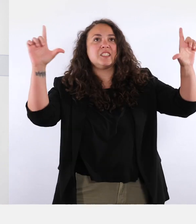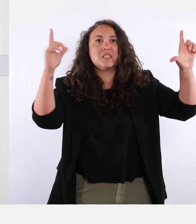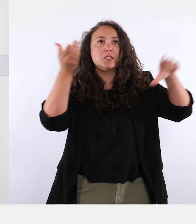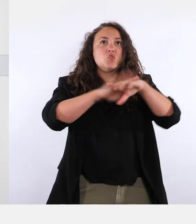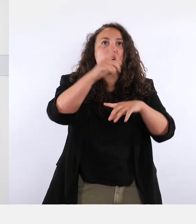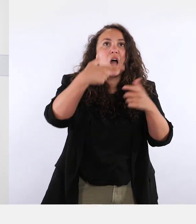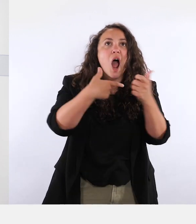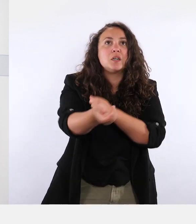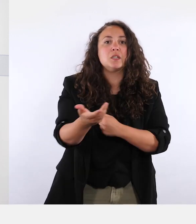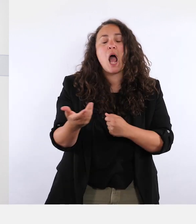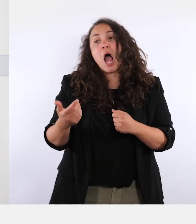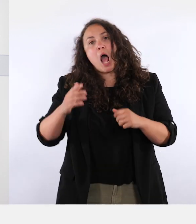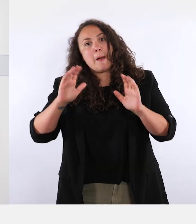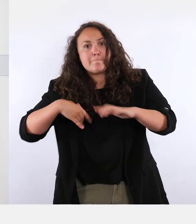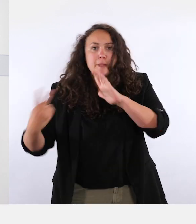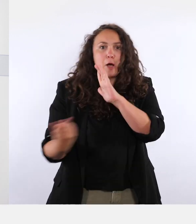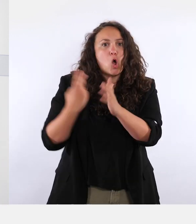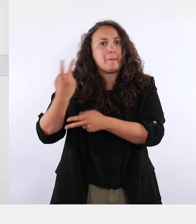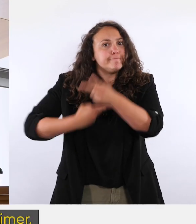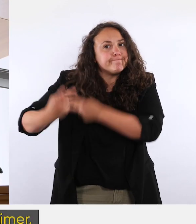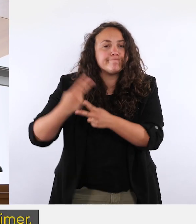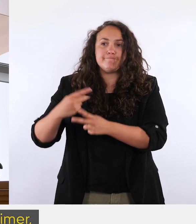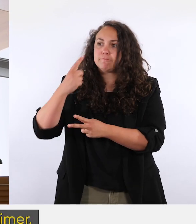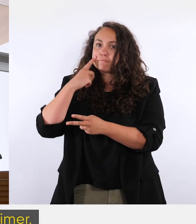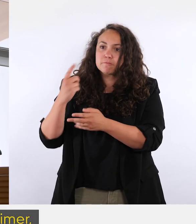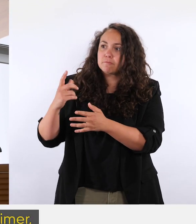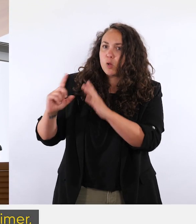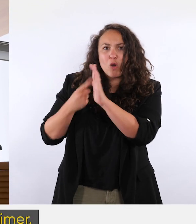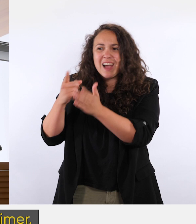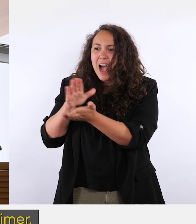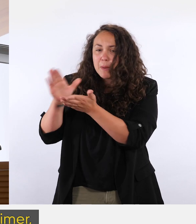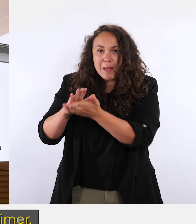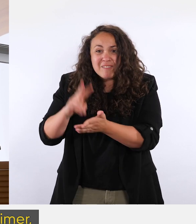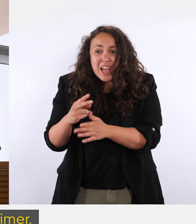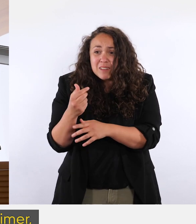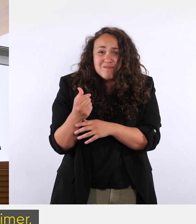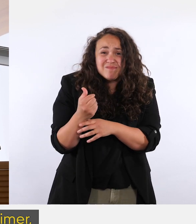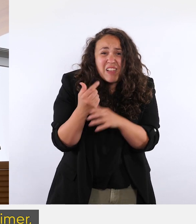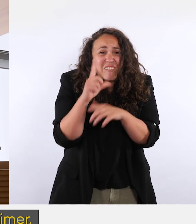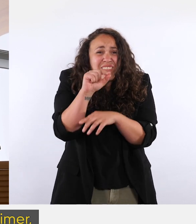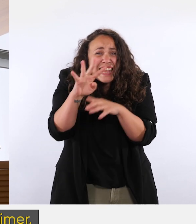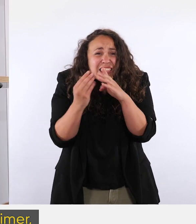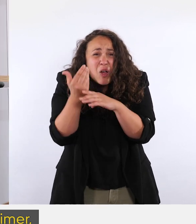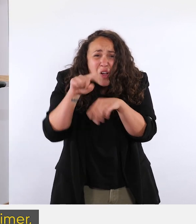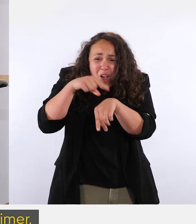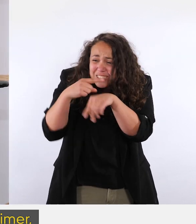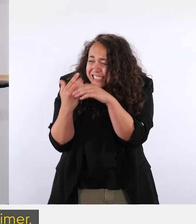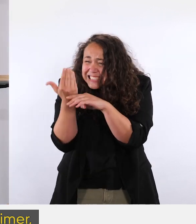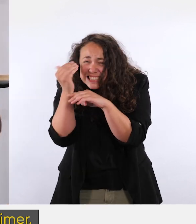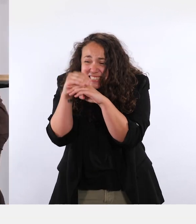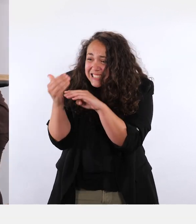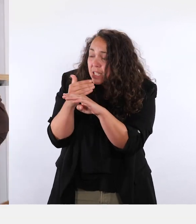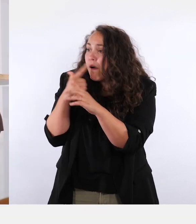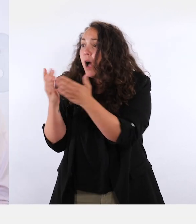toile est livrée, eh bien c'était pas les bonnes toiles. Donc en 24 heures de temps, on a dû refaire imprimer, ce qui est un véritable